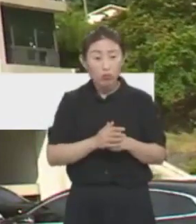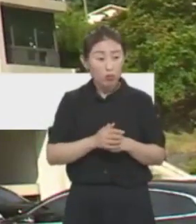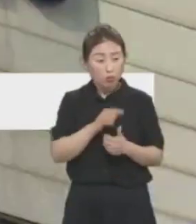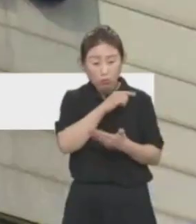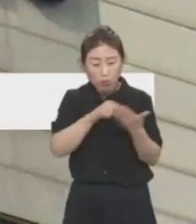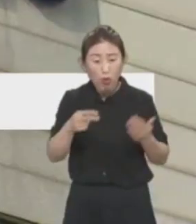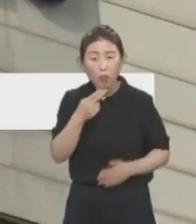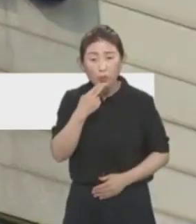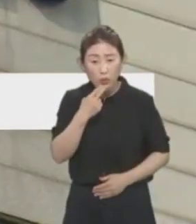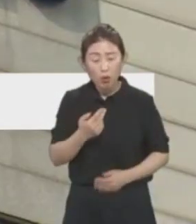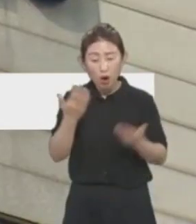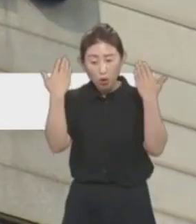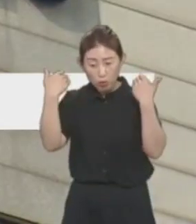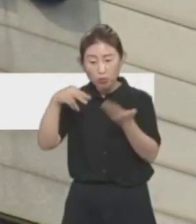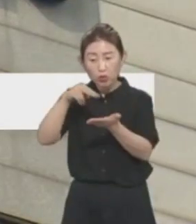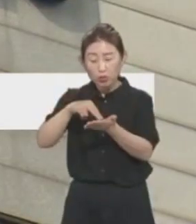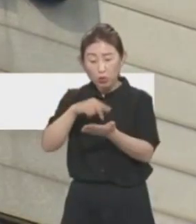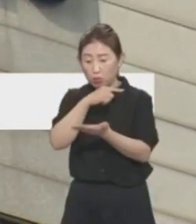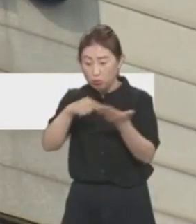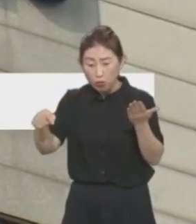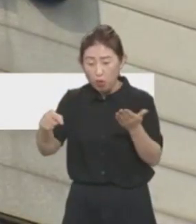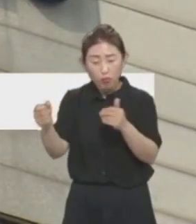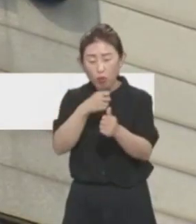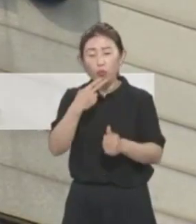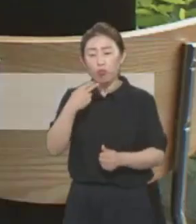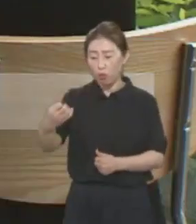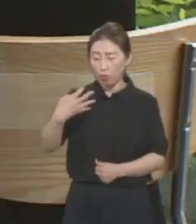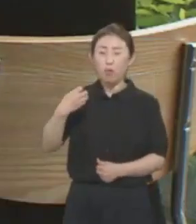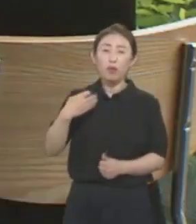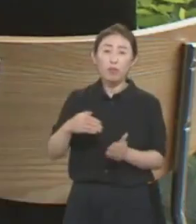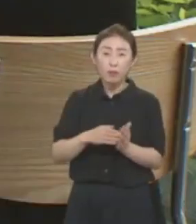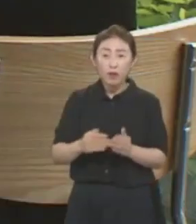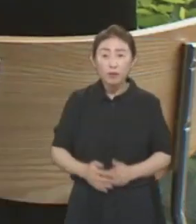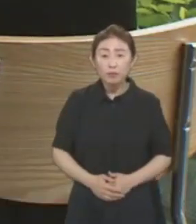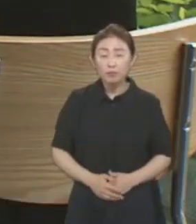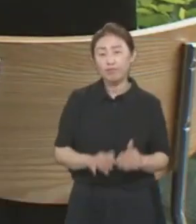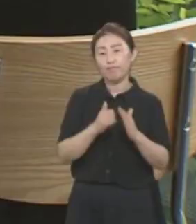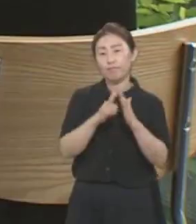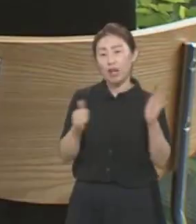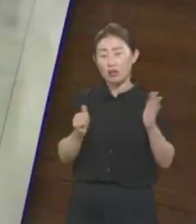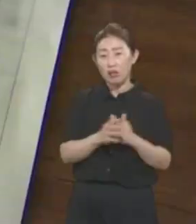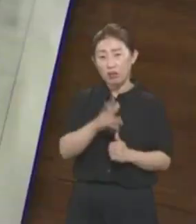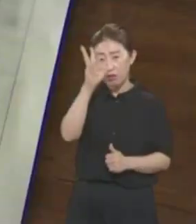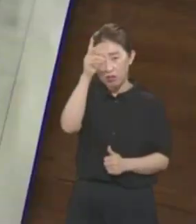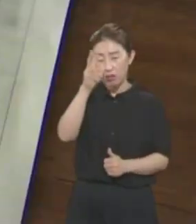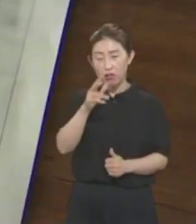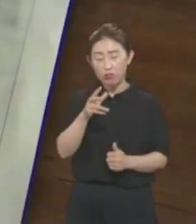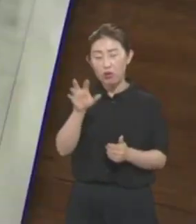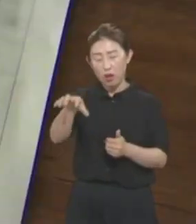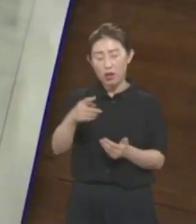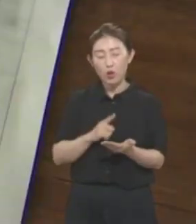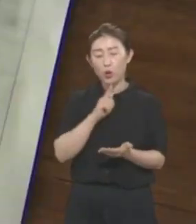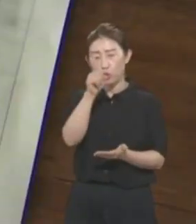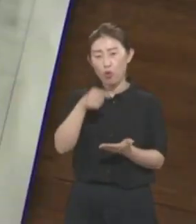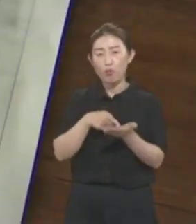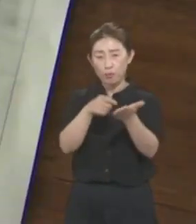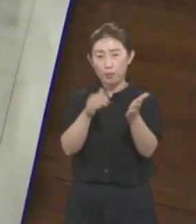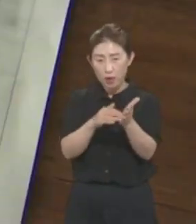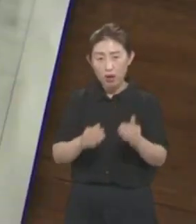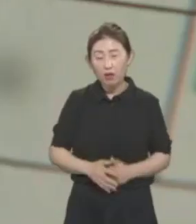학교 측에서도 그런 상황이 없다고 얘기를 하고 있으니까요. 유족 측으로부터 고소장을 접수한 경찰도 수사에